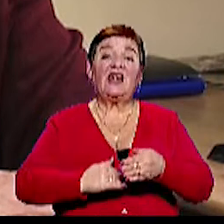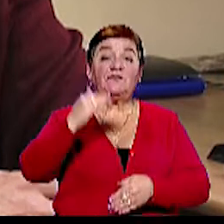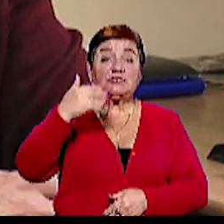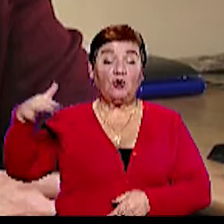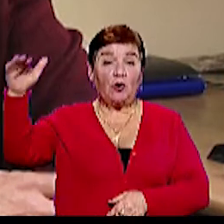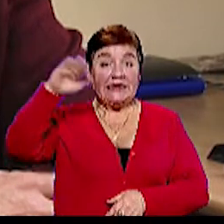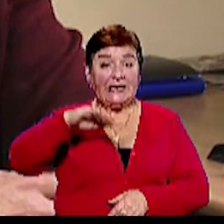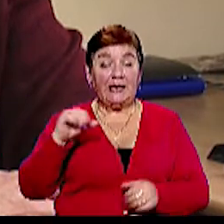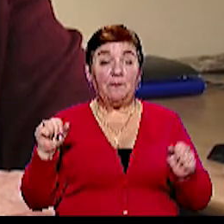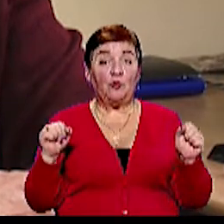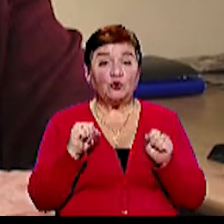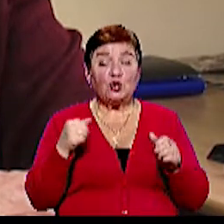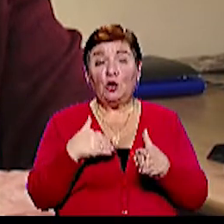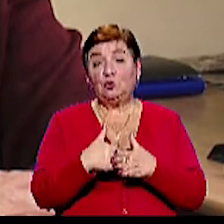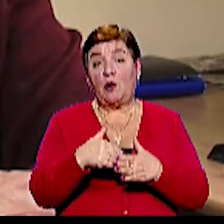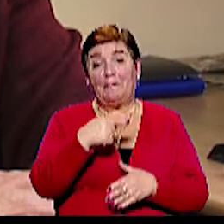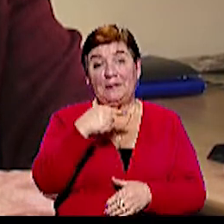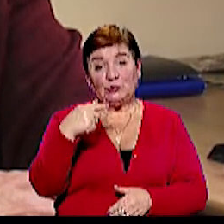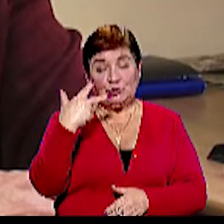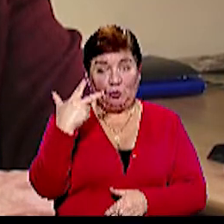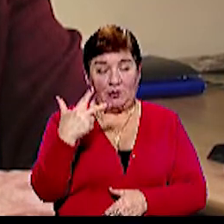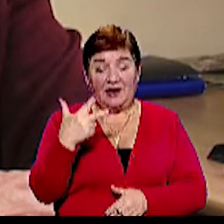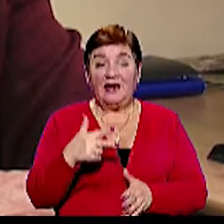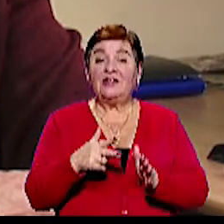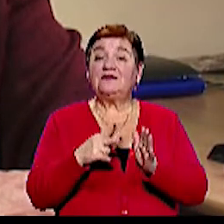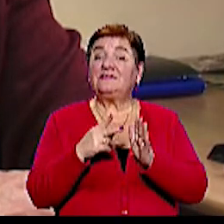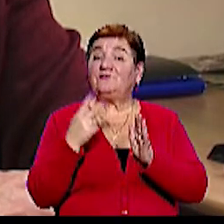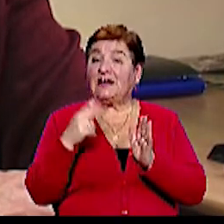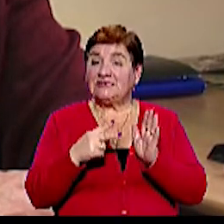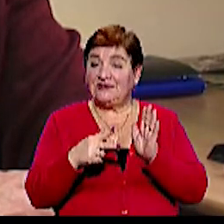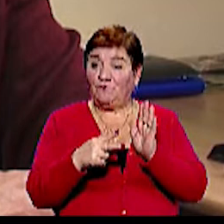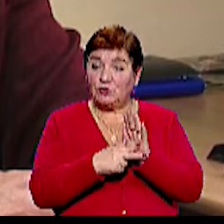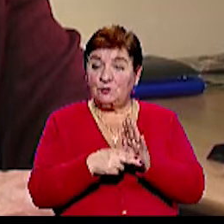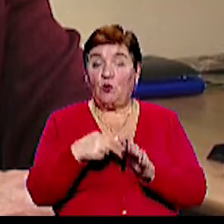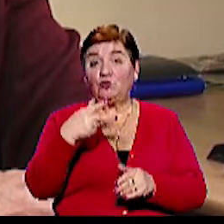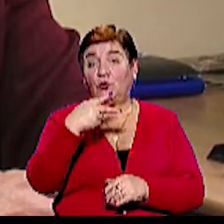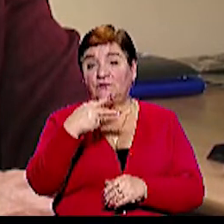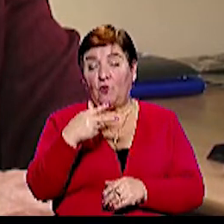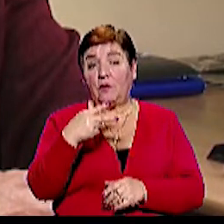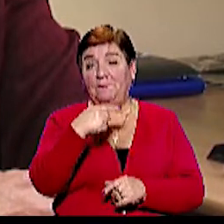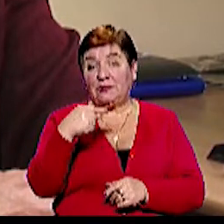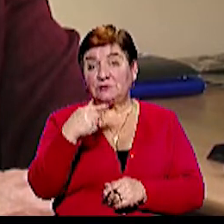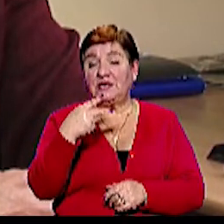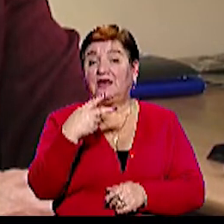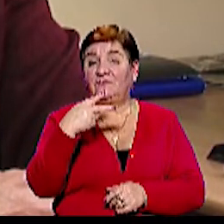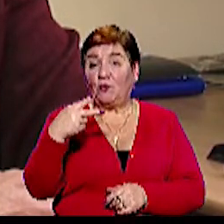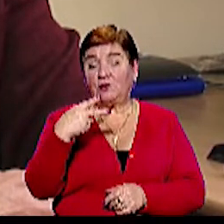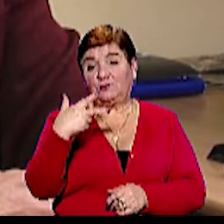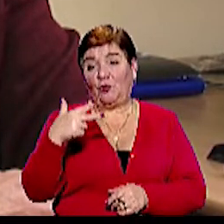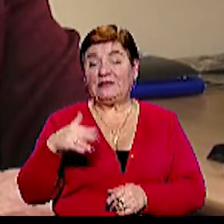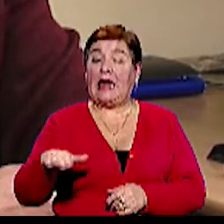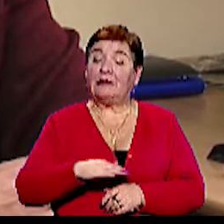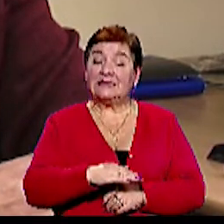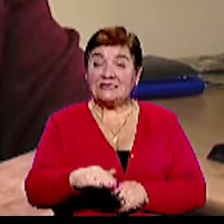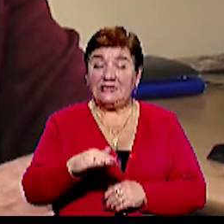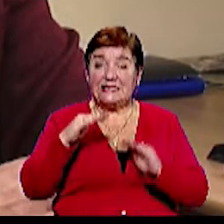– мороз до 3 градусів. 28 числа температура знизиться до 2-3 градусів тепла на низині. Село